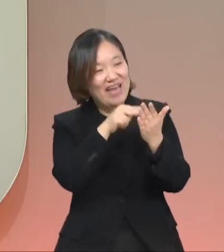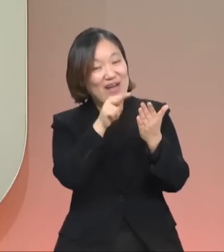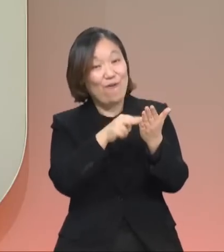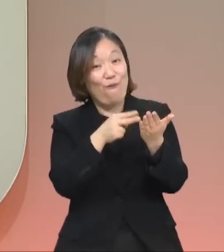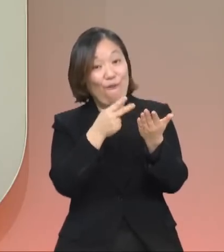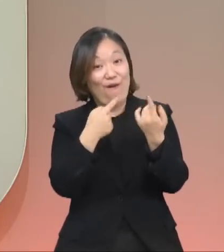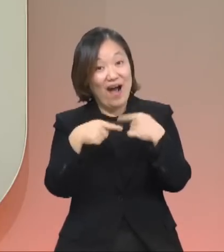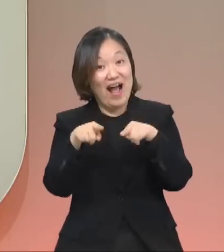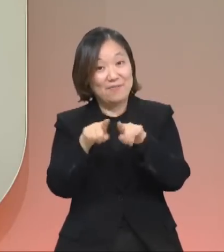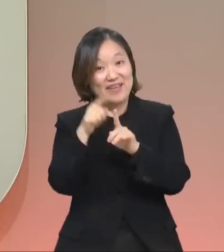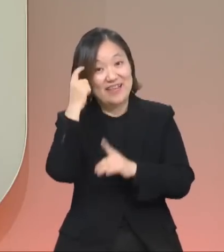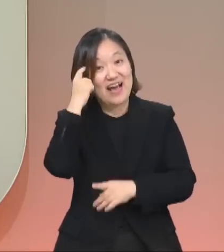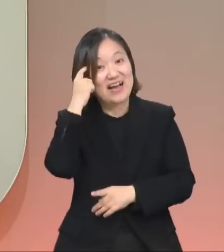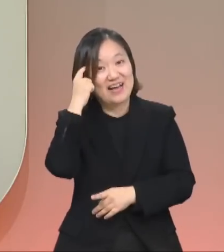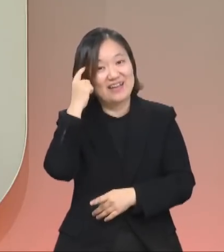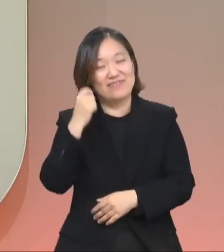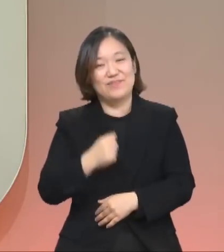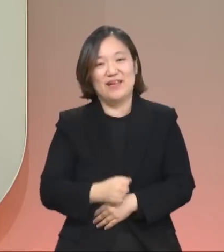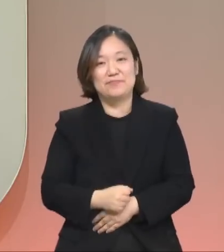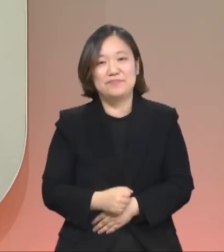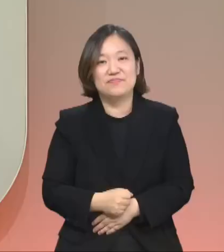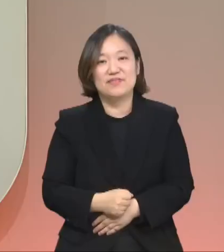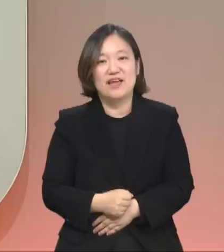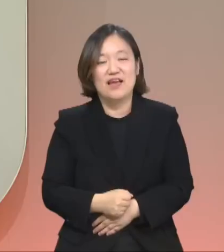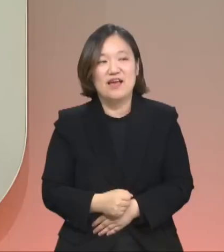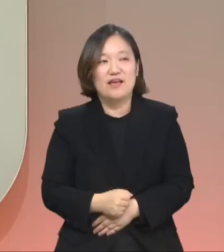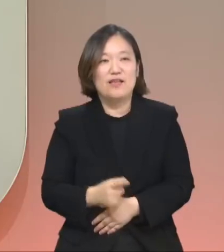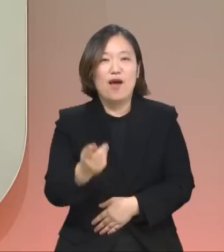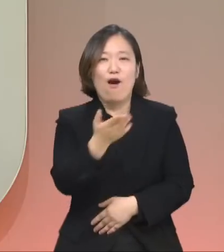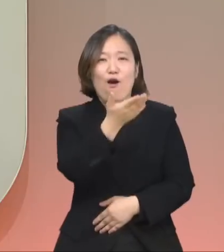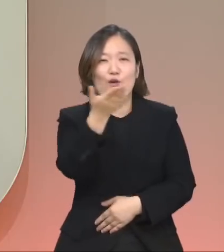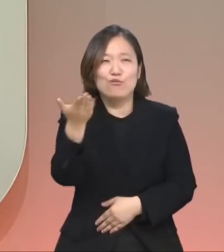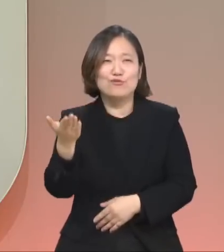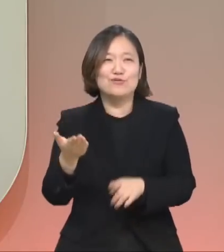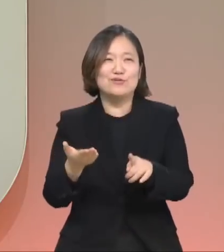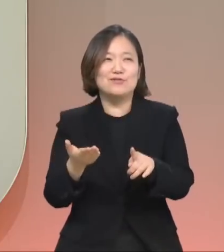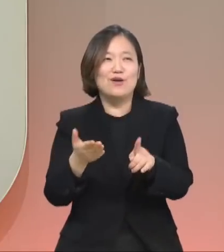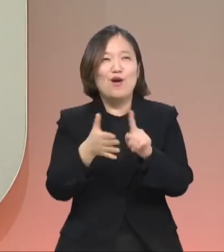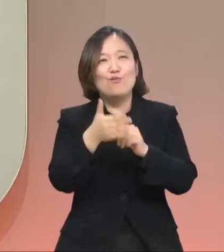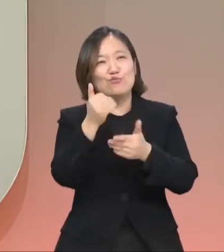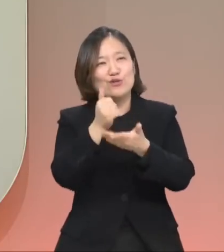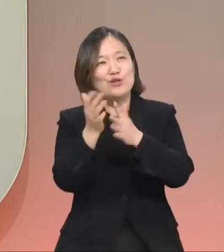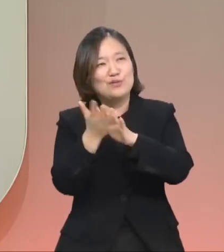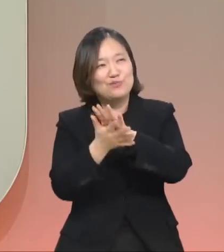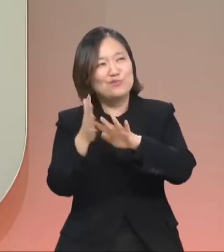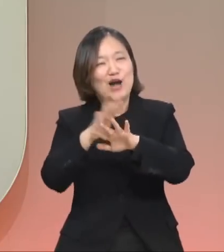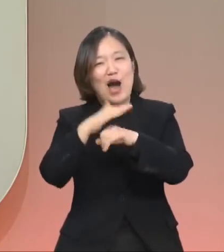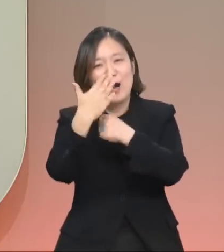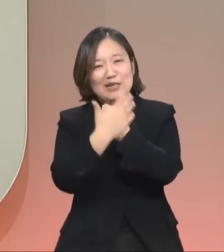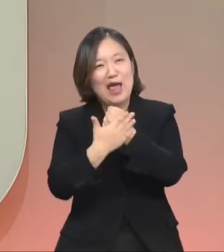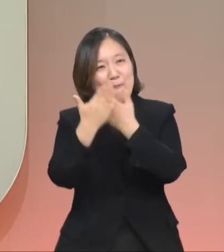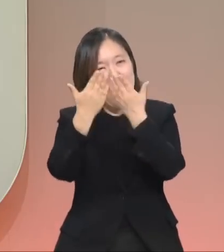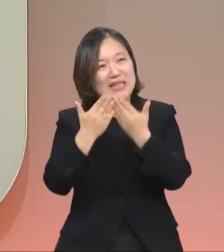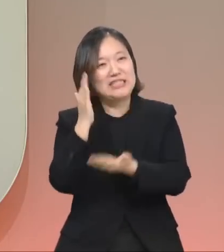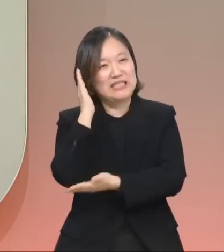가져보도록 하겠습니다 저희 이렇게 우리의 가피 받은 이야기 이렇게 부처님의